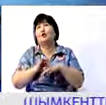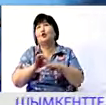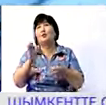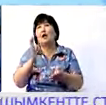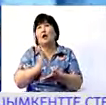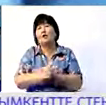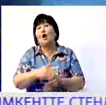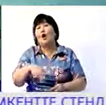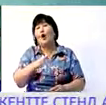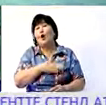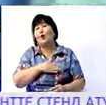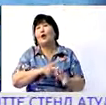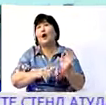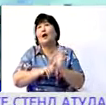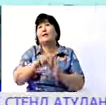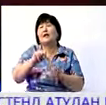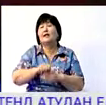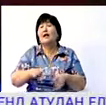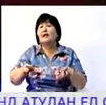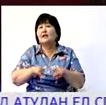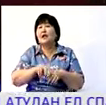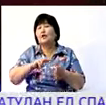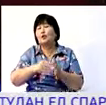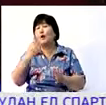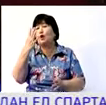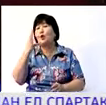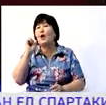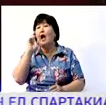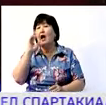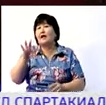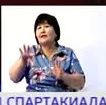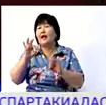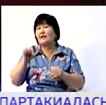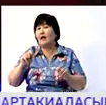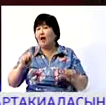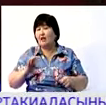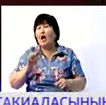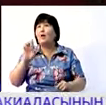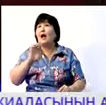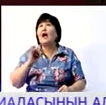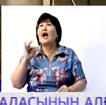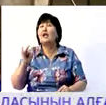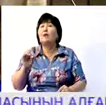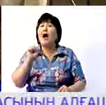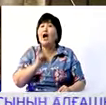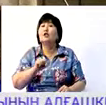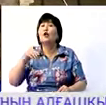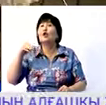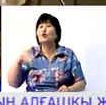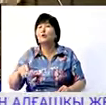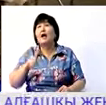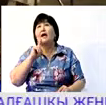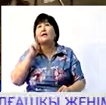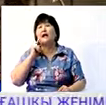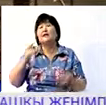отыр. Рухани көшке түрен салған тың жобаға төрт ақынның таңдалғаны тегін емес. Балғынбек Имашев пен Айнұр Тұрсынбаева